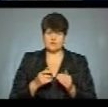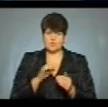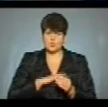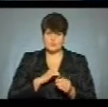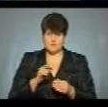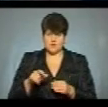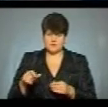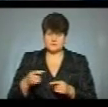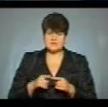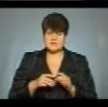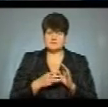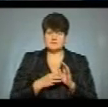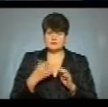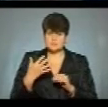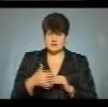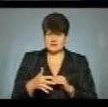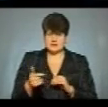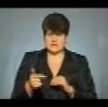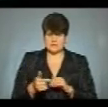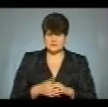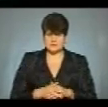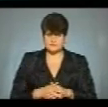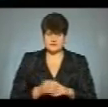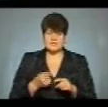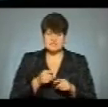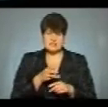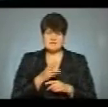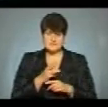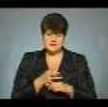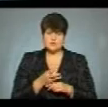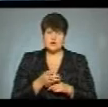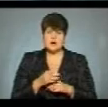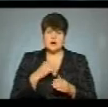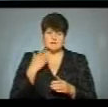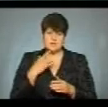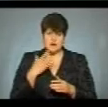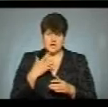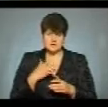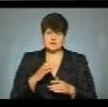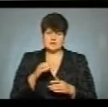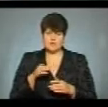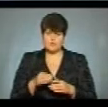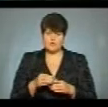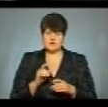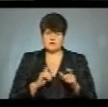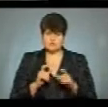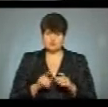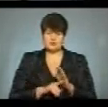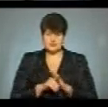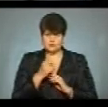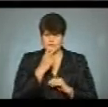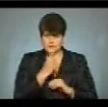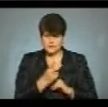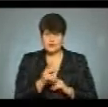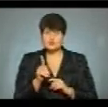громадян. Це 850 гривень. Це відео тестів Американського страхового інституту дорожньої безпеки. Спочатку